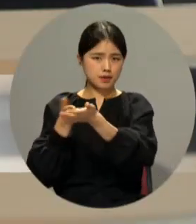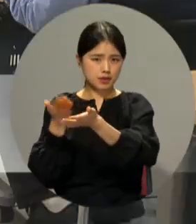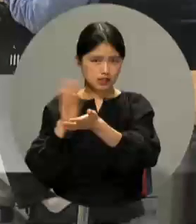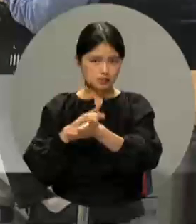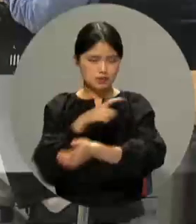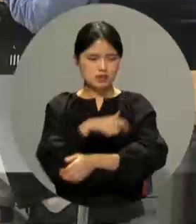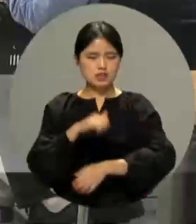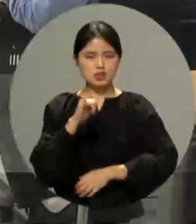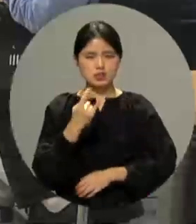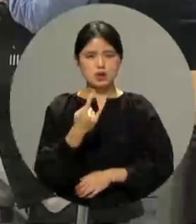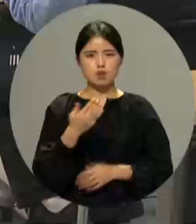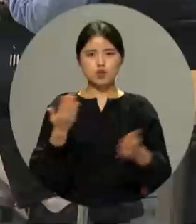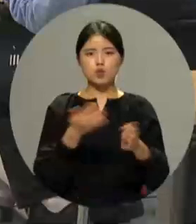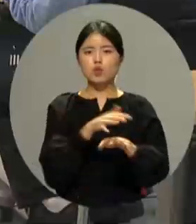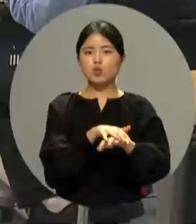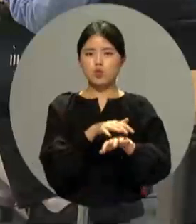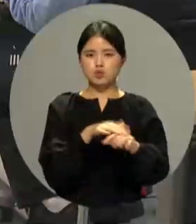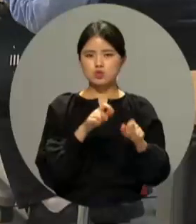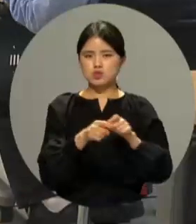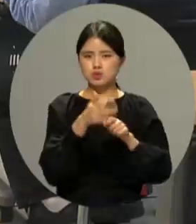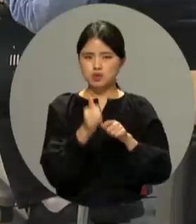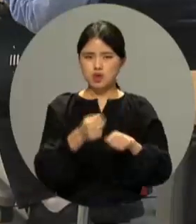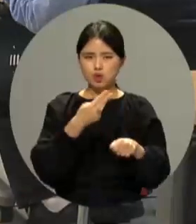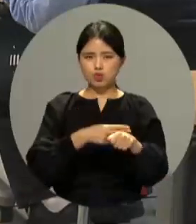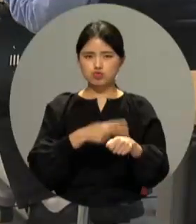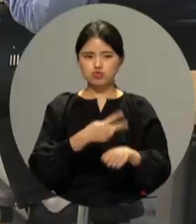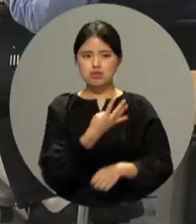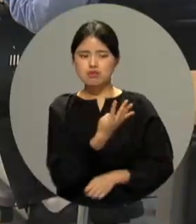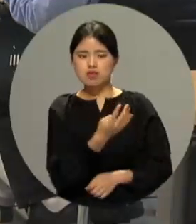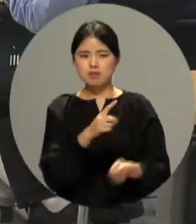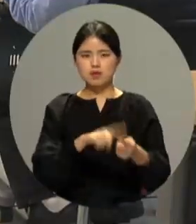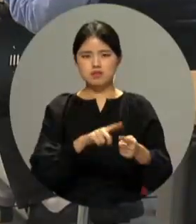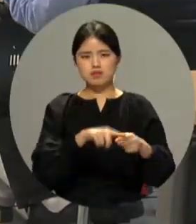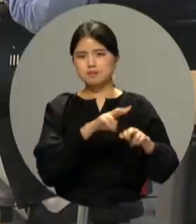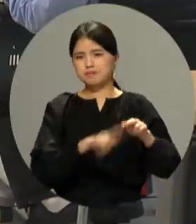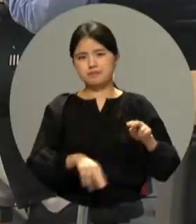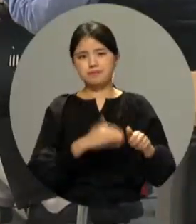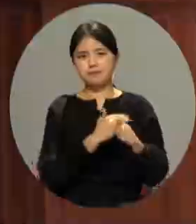사회는 노조 지회장 등 교수 4명의 제2명을 탈락시켜 갈등이 커졌습니다